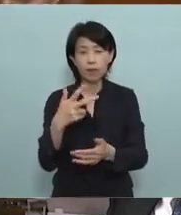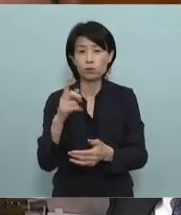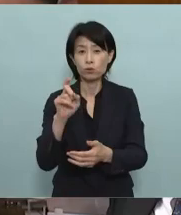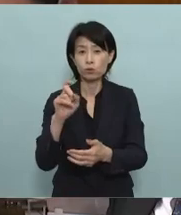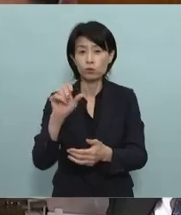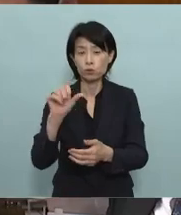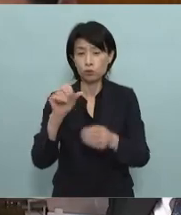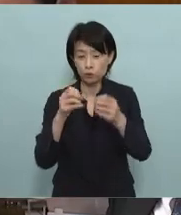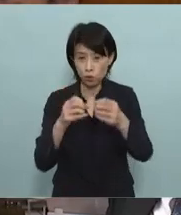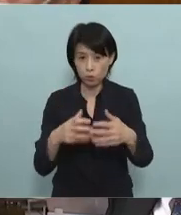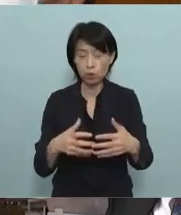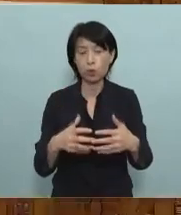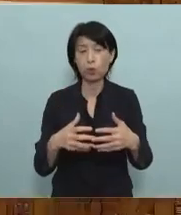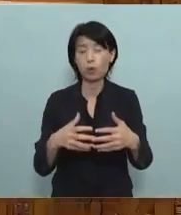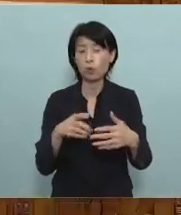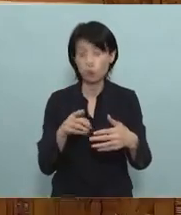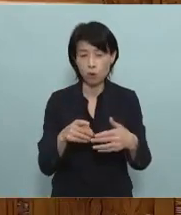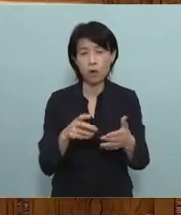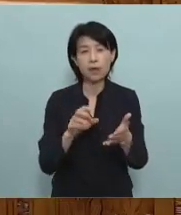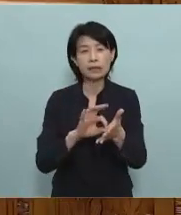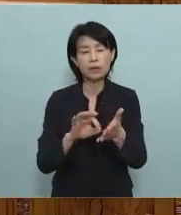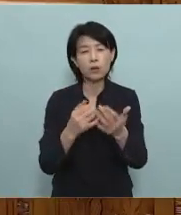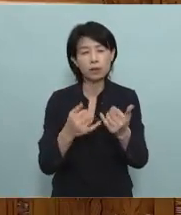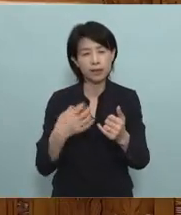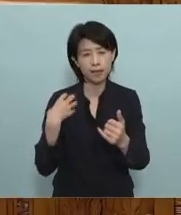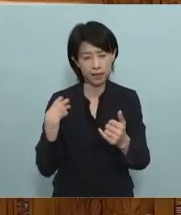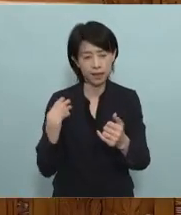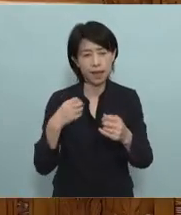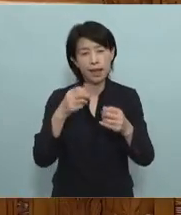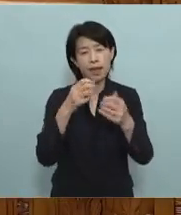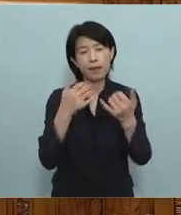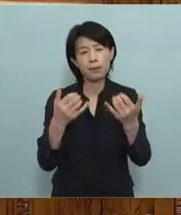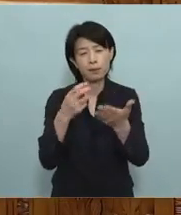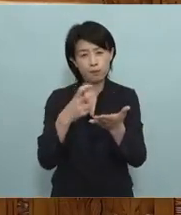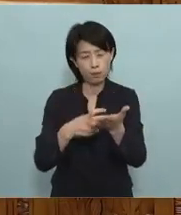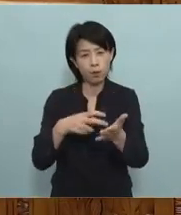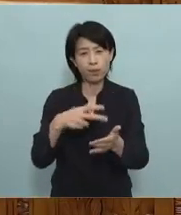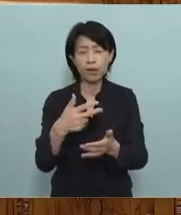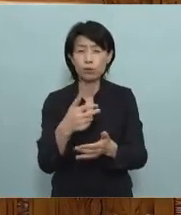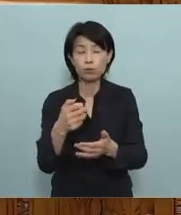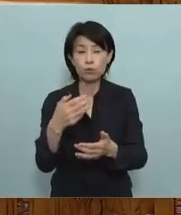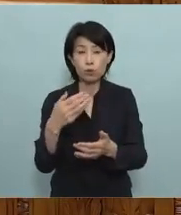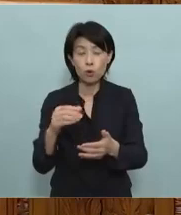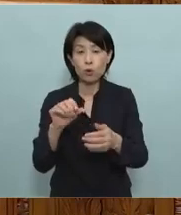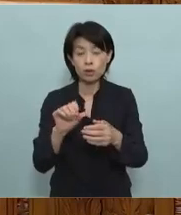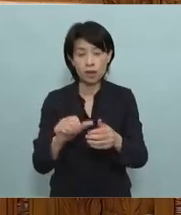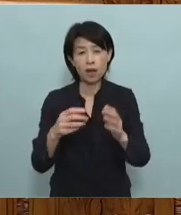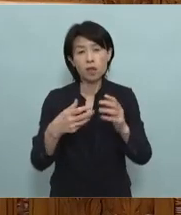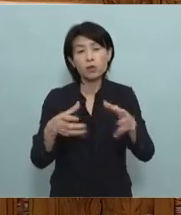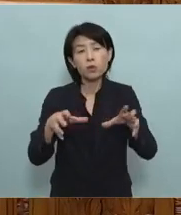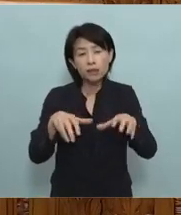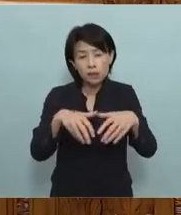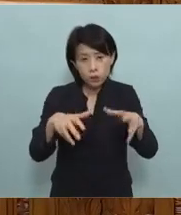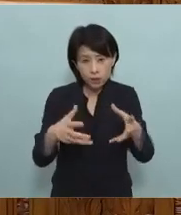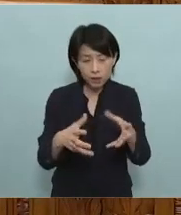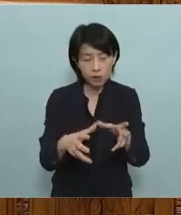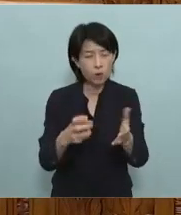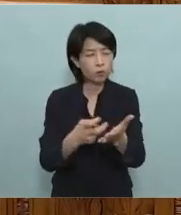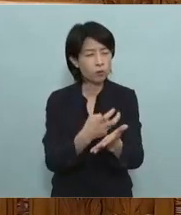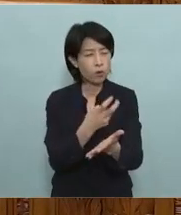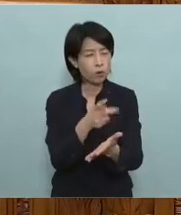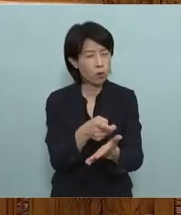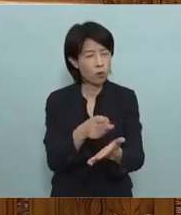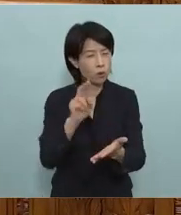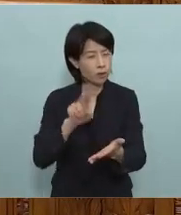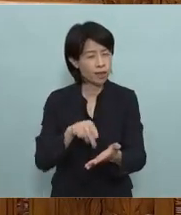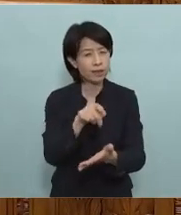用者責任のみならず、民法709条を根拠として組織としての不法行為を認定されるなど、その反